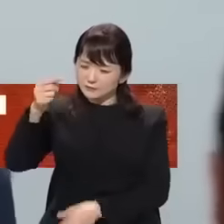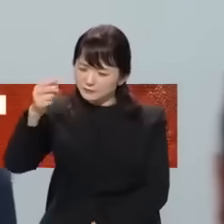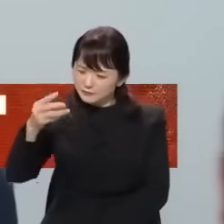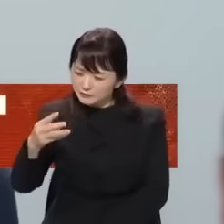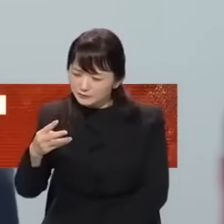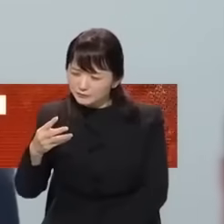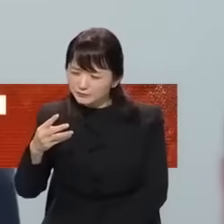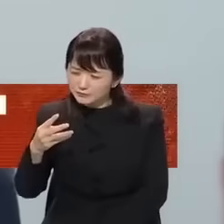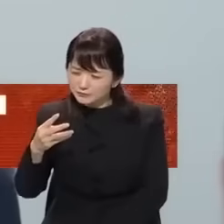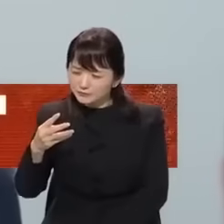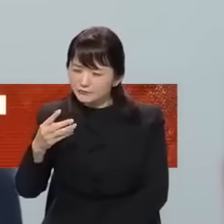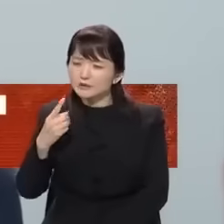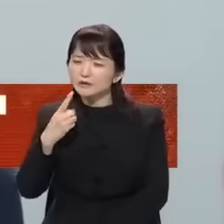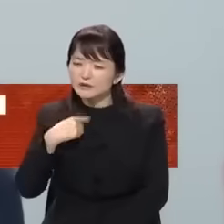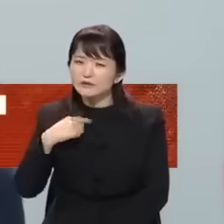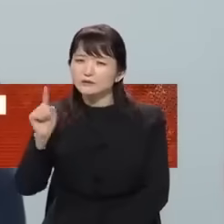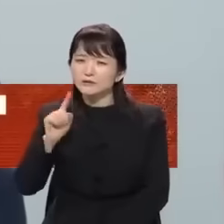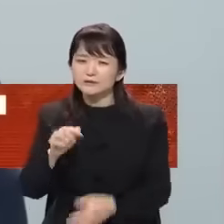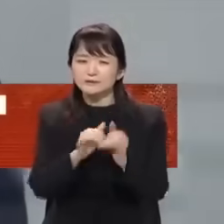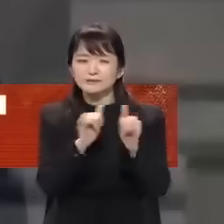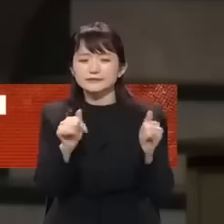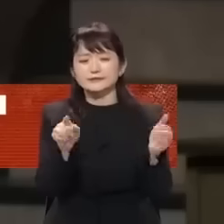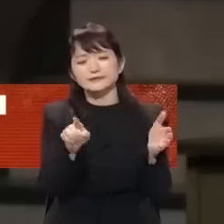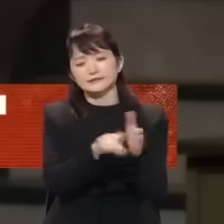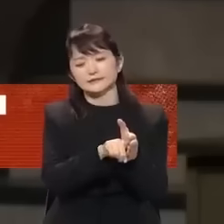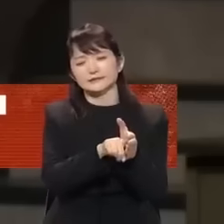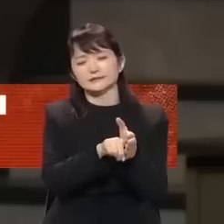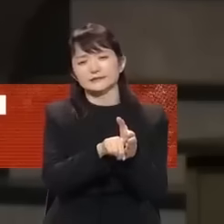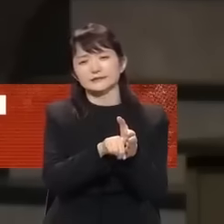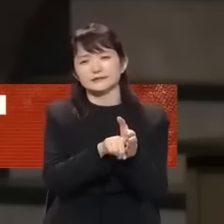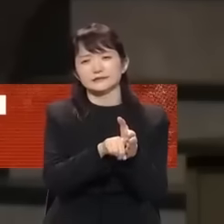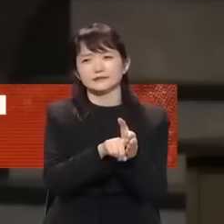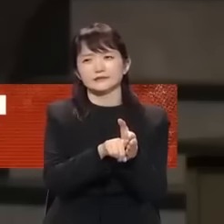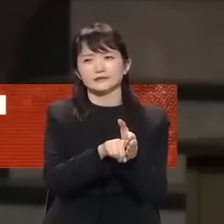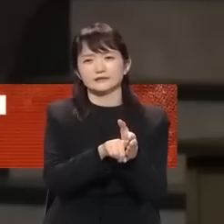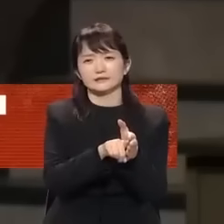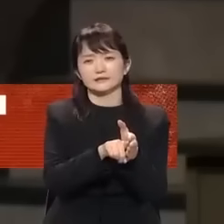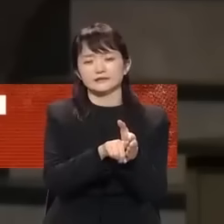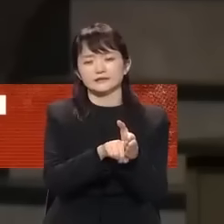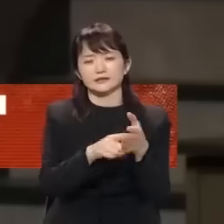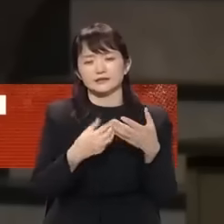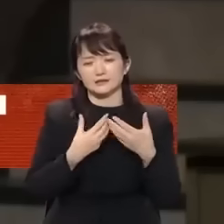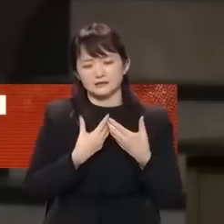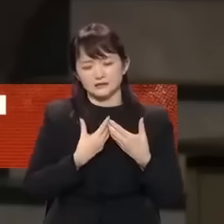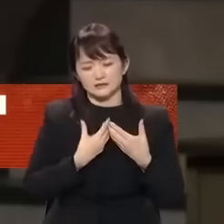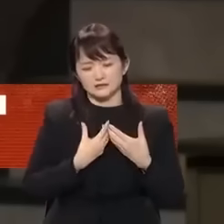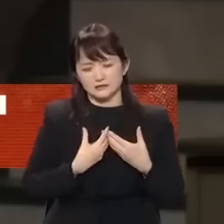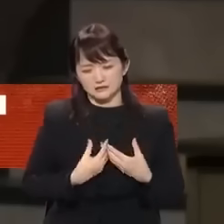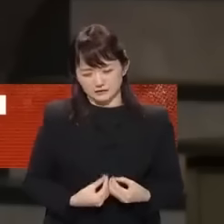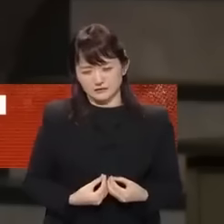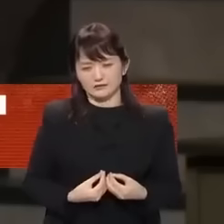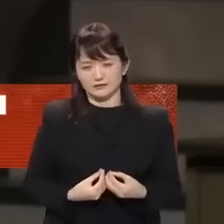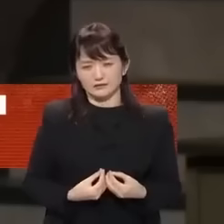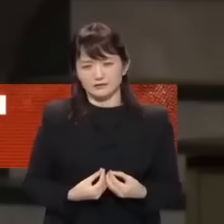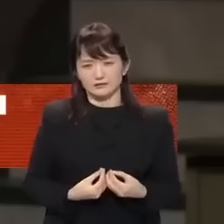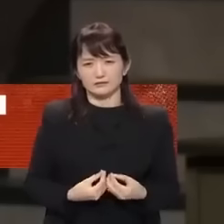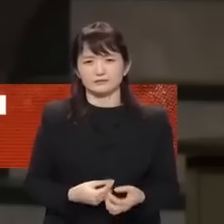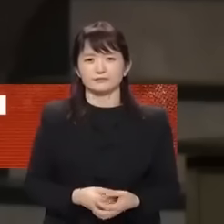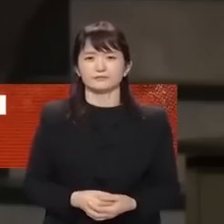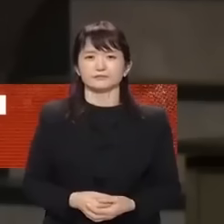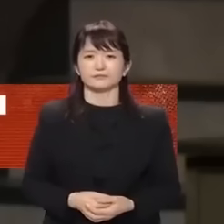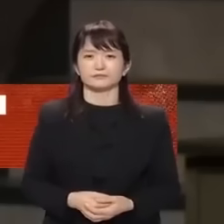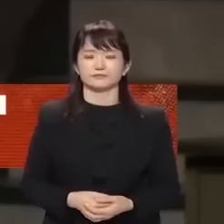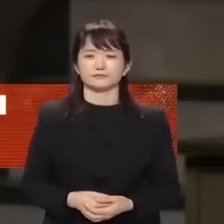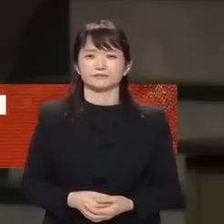사실 그 인간에 대한 그 신뢰 같은 것 어떤 좌절이라는 이런 것에 이제 빠질 수밖에 없는데요